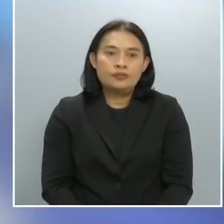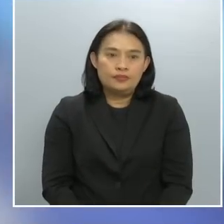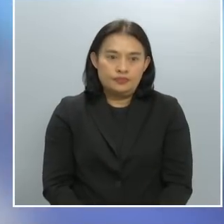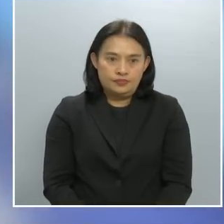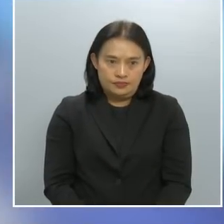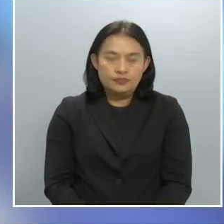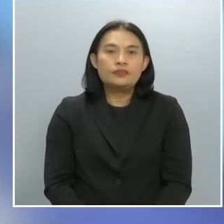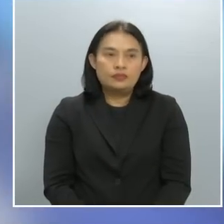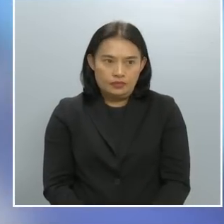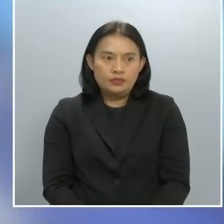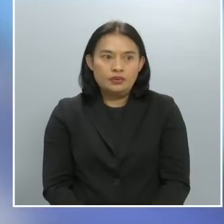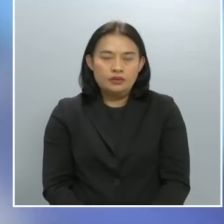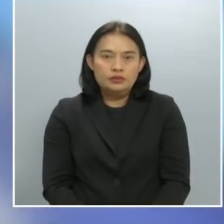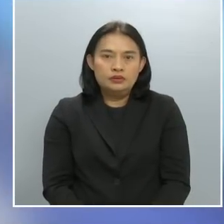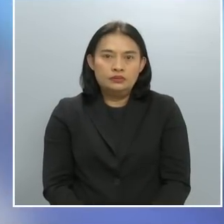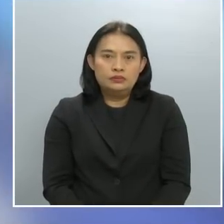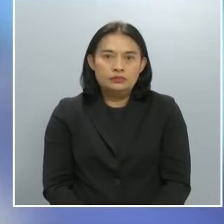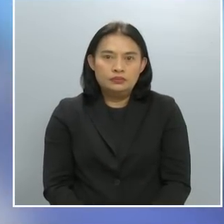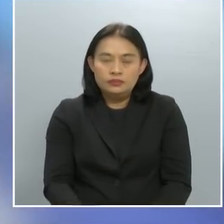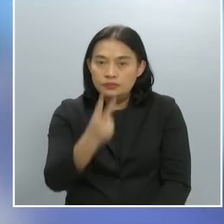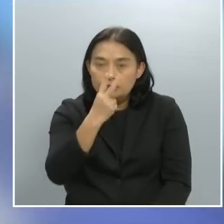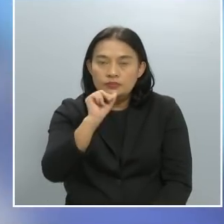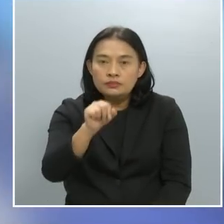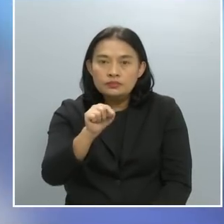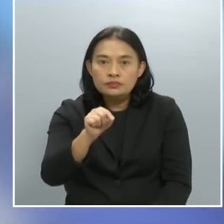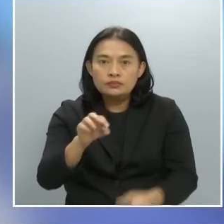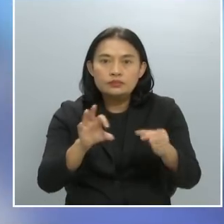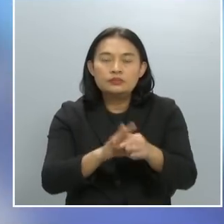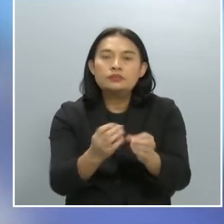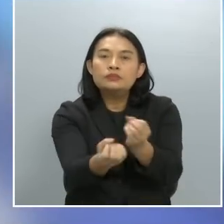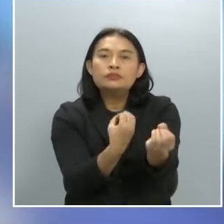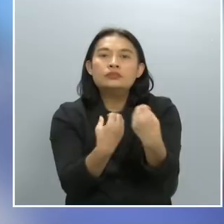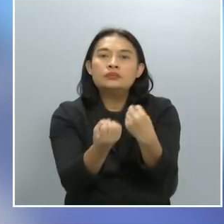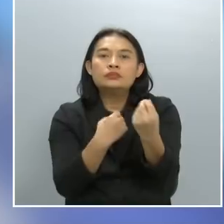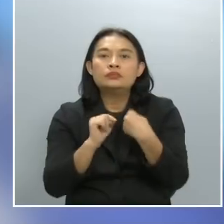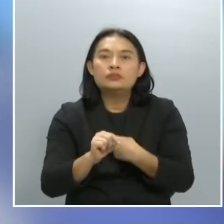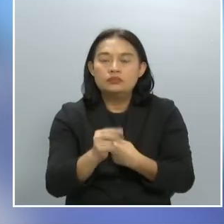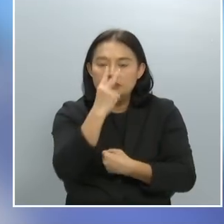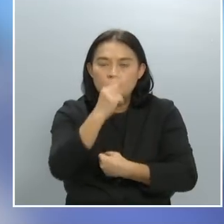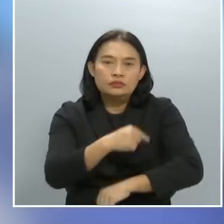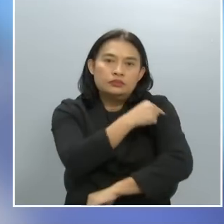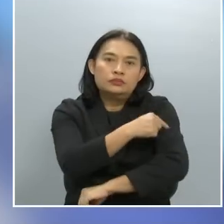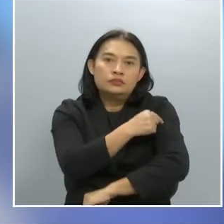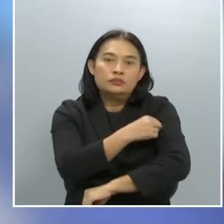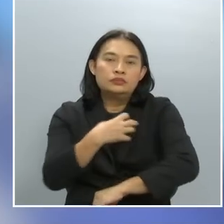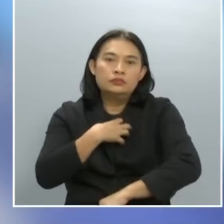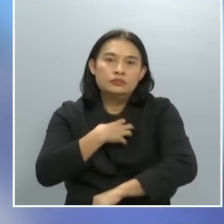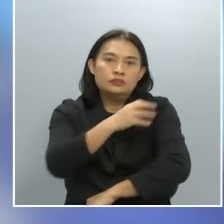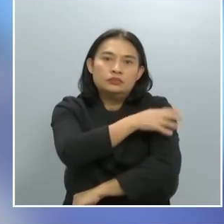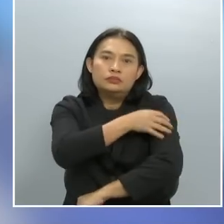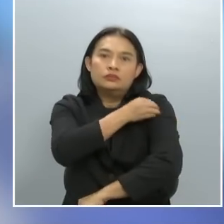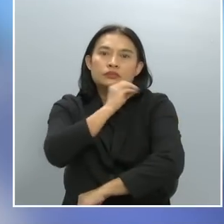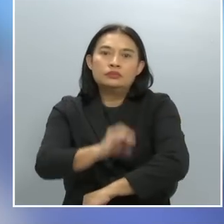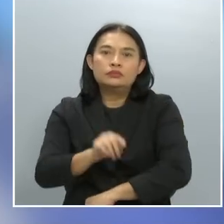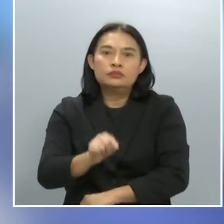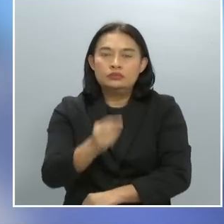่นี่ค่ะเมื่อกี้นี้จะเห็นว่าบางคนก็ส่งข้อมูลมาบอกว่าทุกครั้งที่เห็นรอยสักอยากจะกรีดมันทิ้งเลยเพราะว่านึกถึงเหตุ